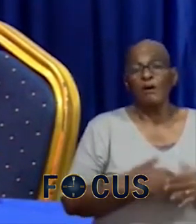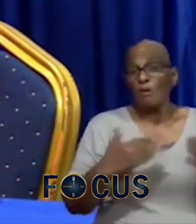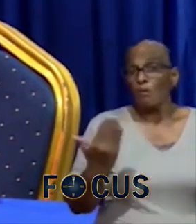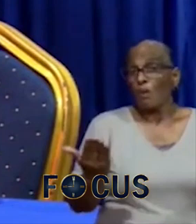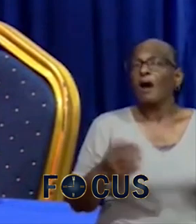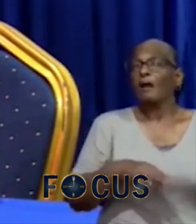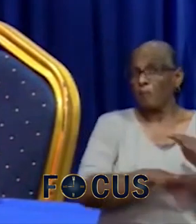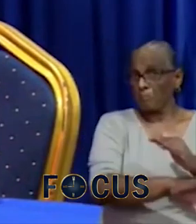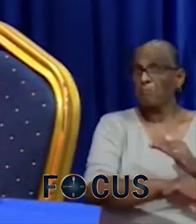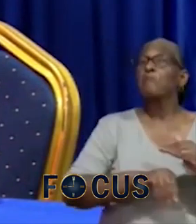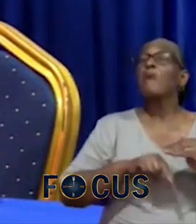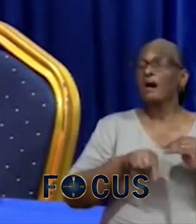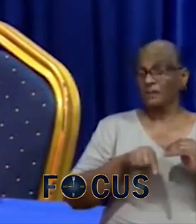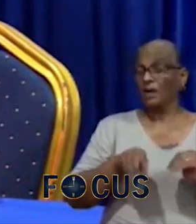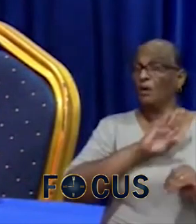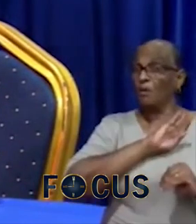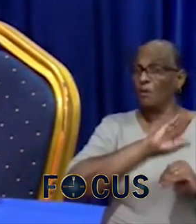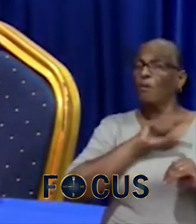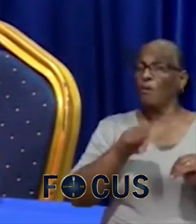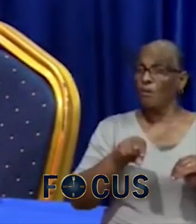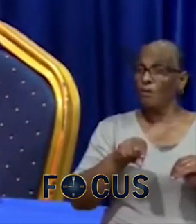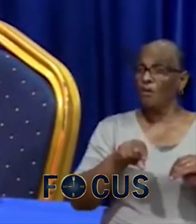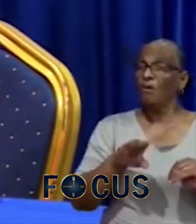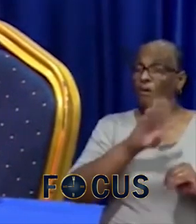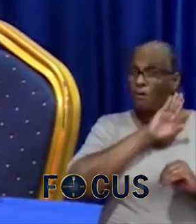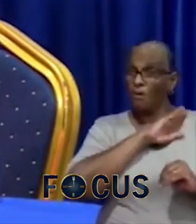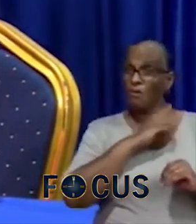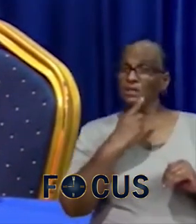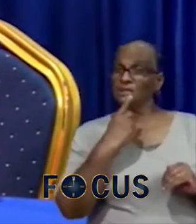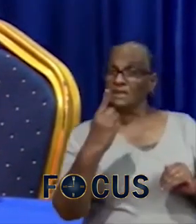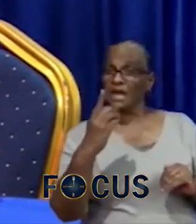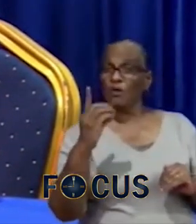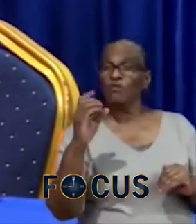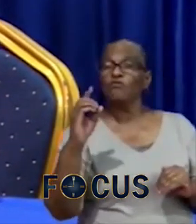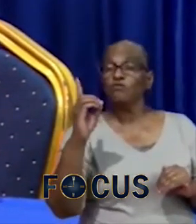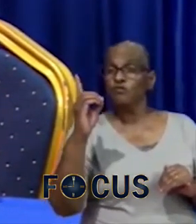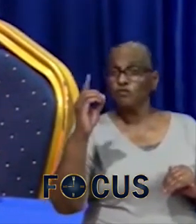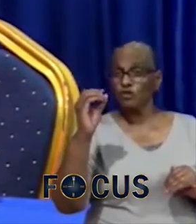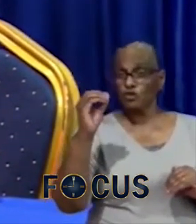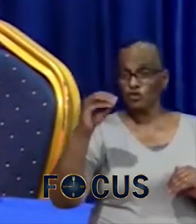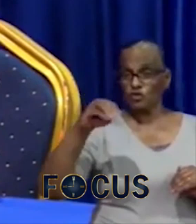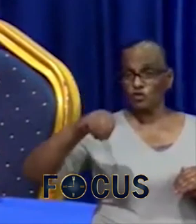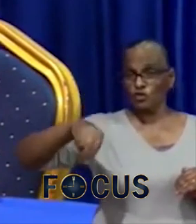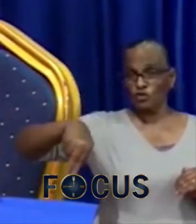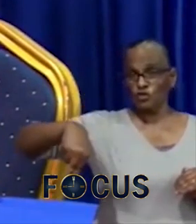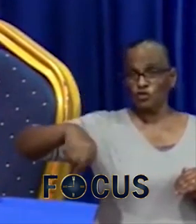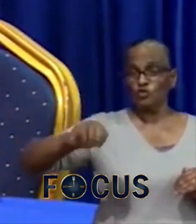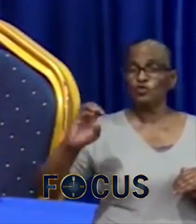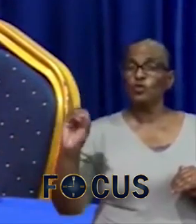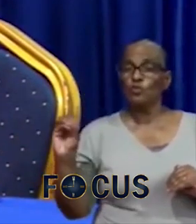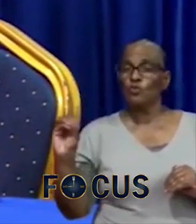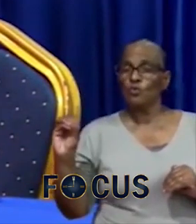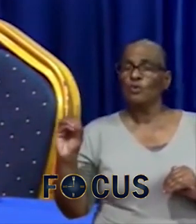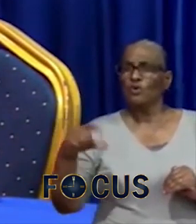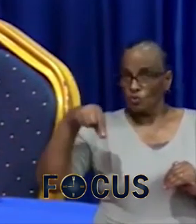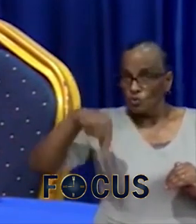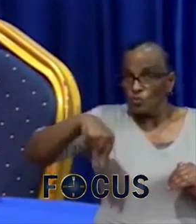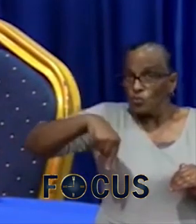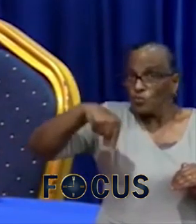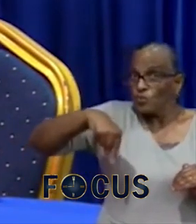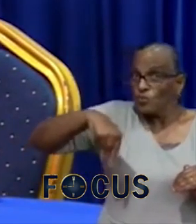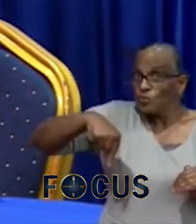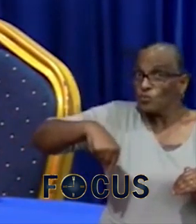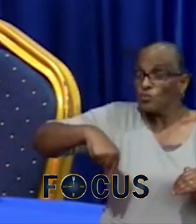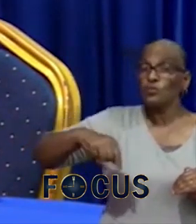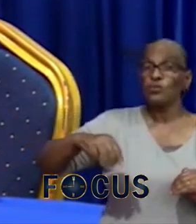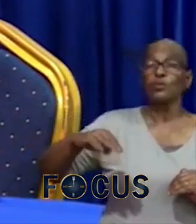er ook maatregelen getroffen zullen worden. En ik dacht dat ze ook sprak over Jumo en zo. Nu op dit moment is dus het